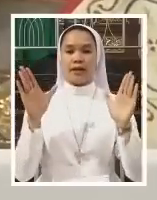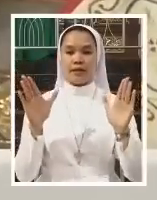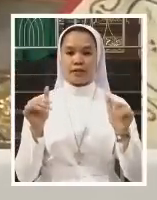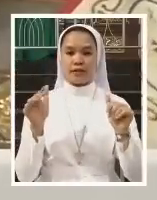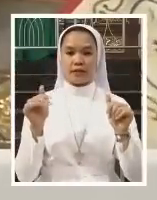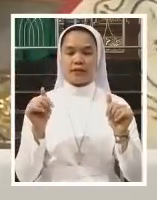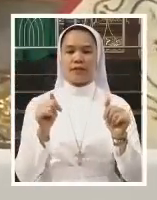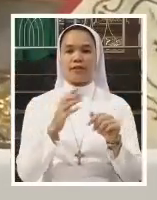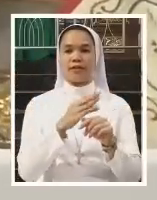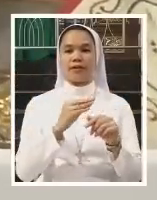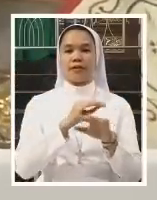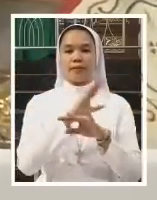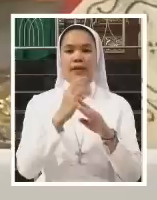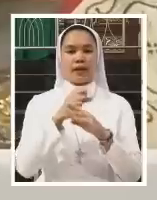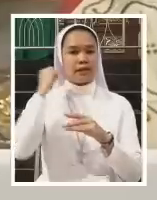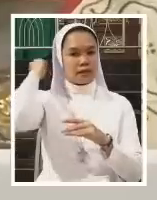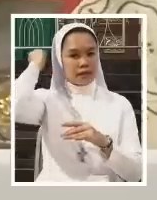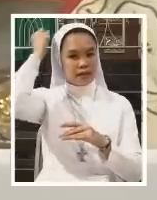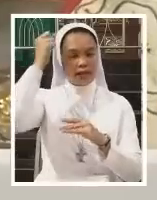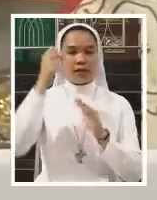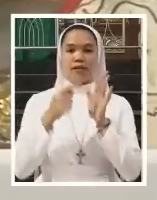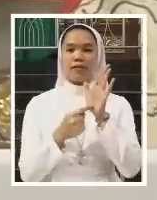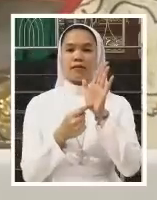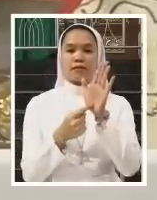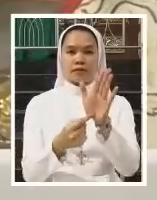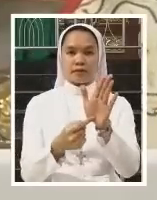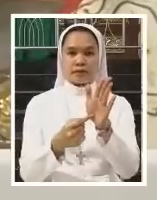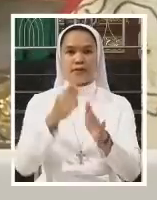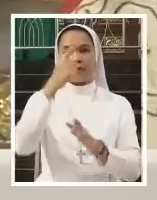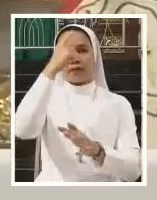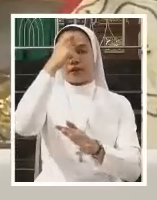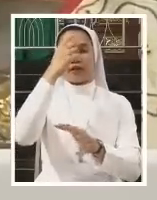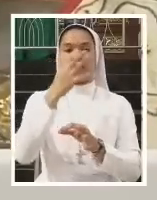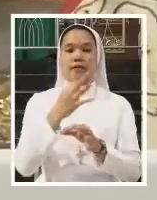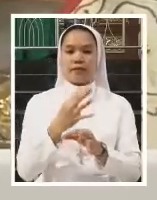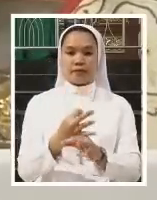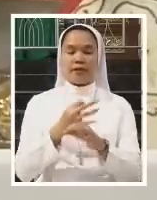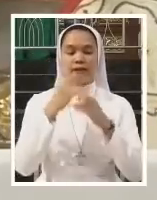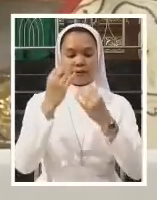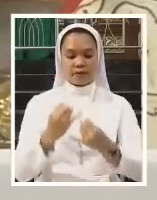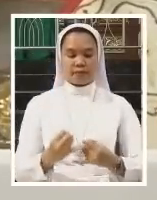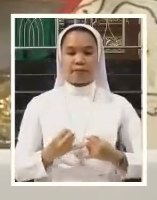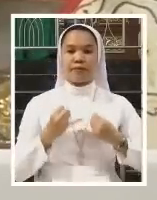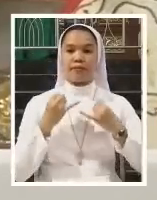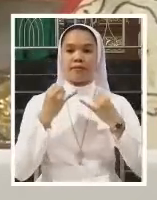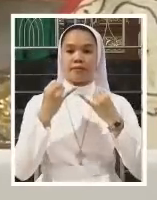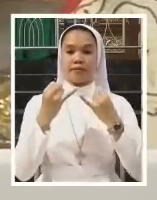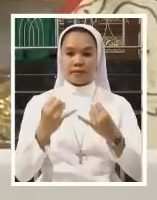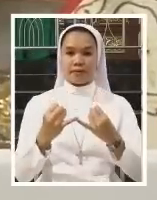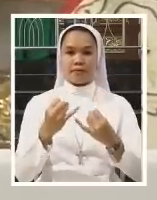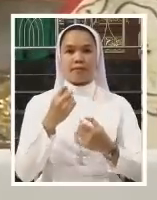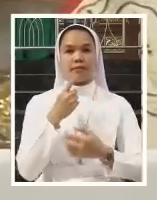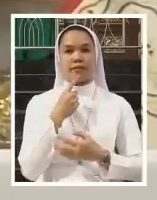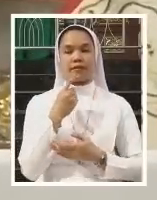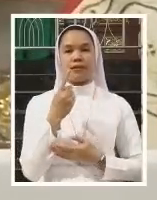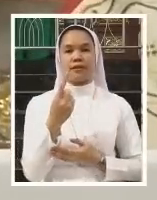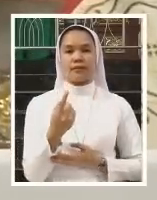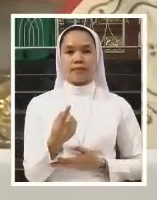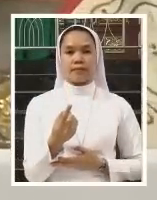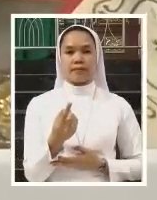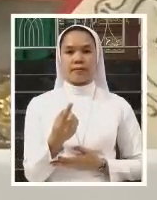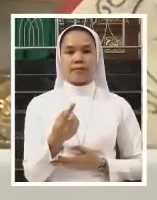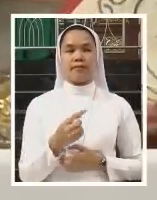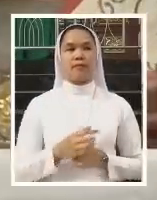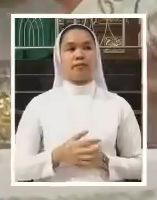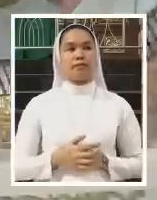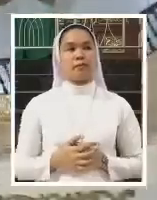santos, nagpapahayag ning pagtubod sa imo, maugmang nagsasabi.